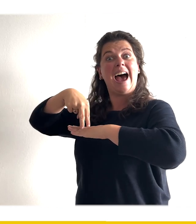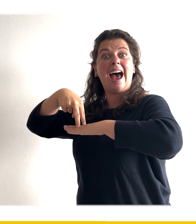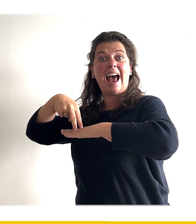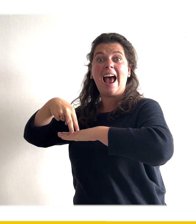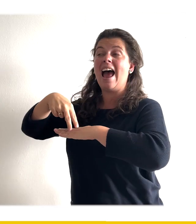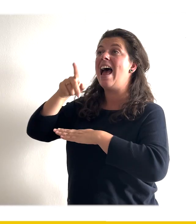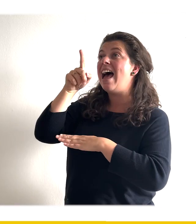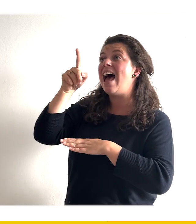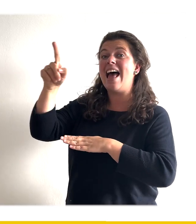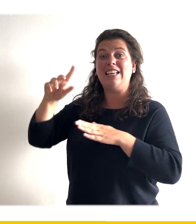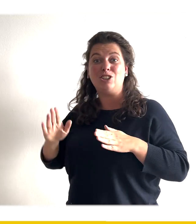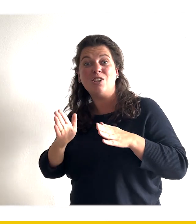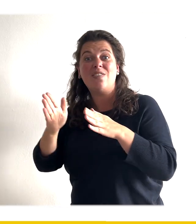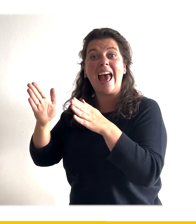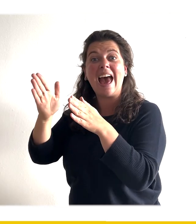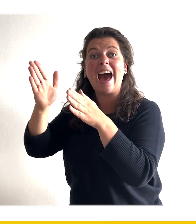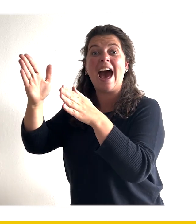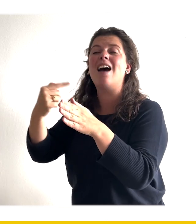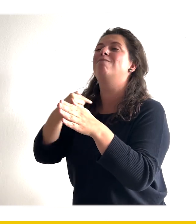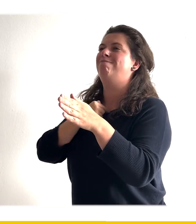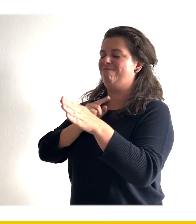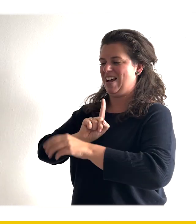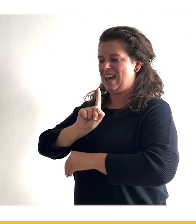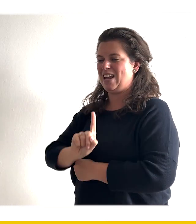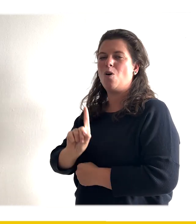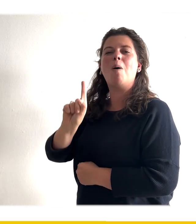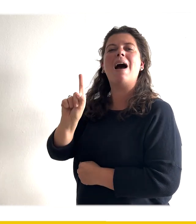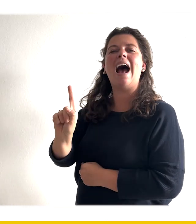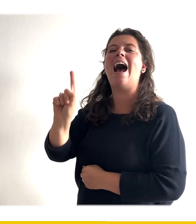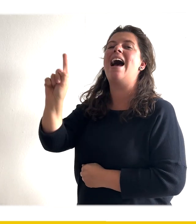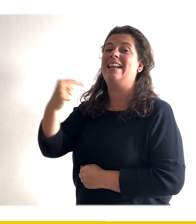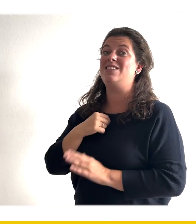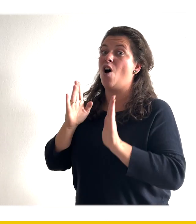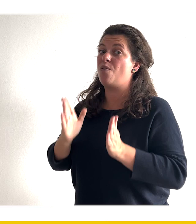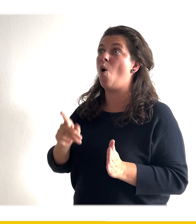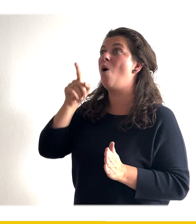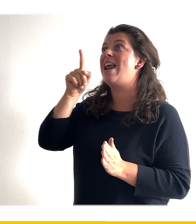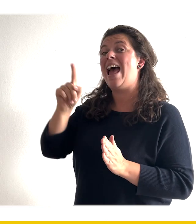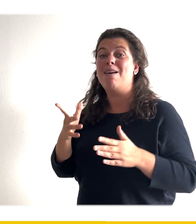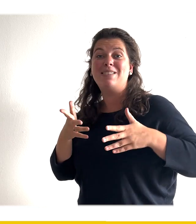Hij is de weg, waar ik op ga en ik zie.